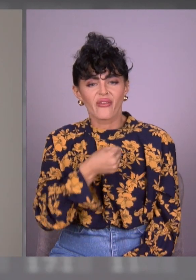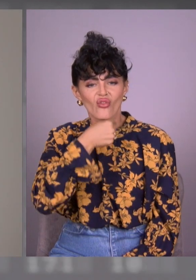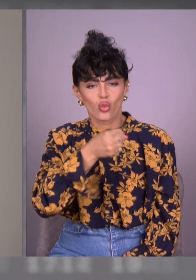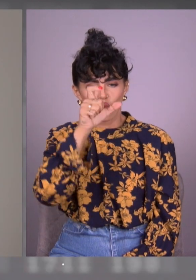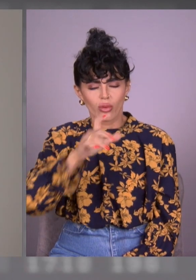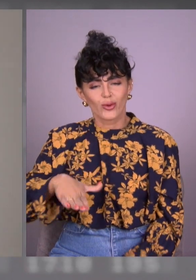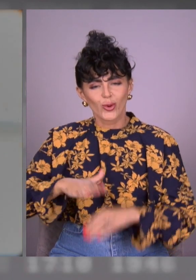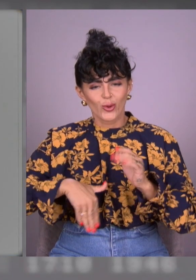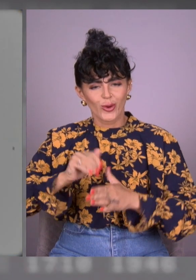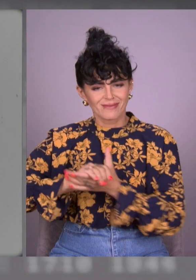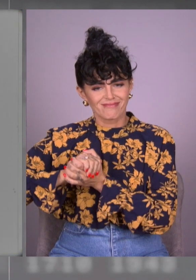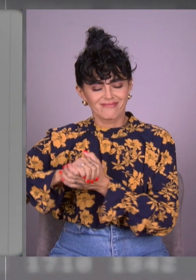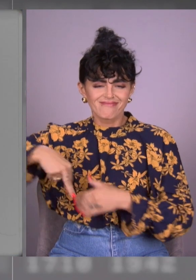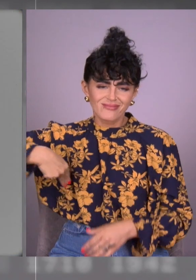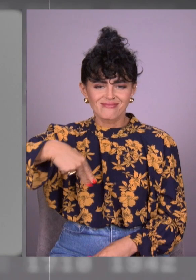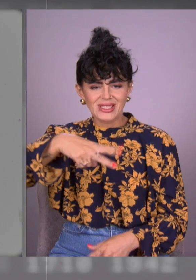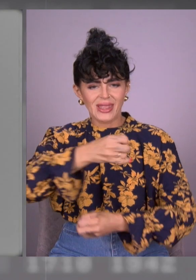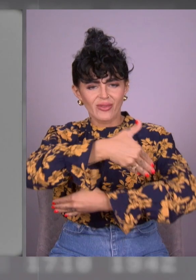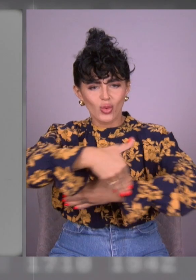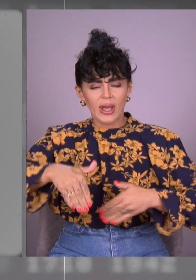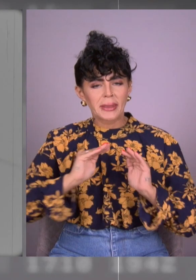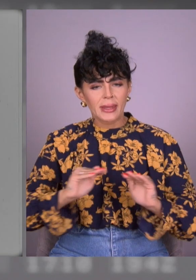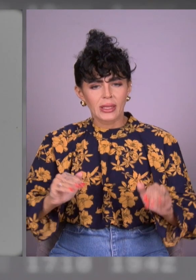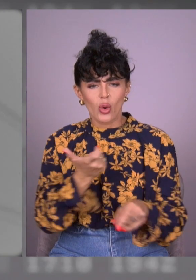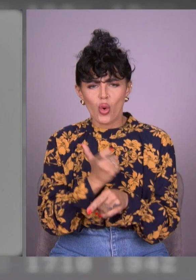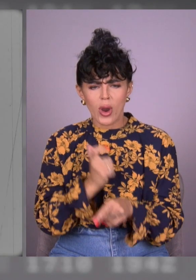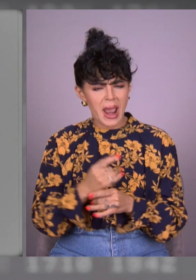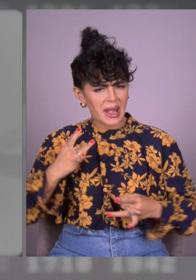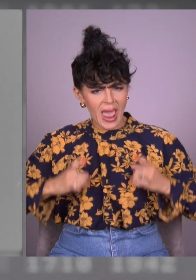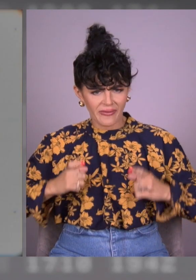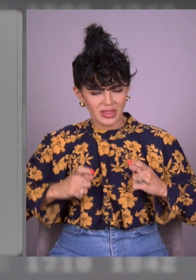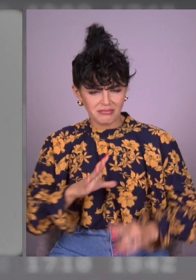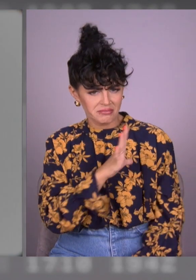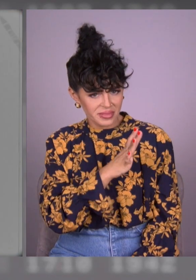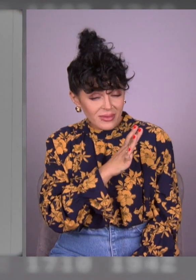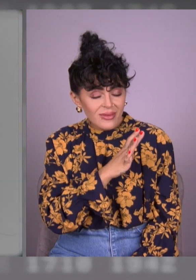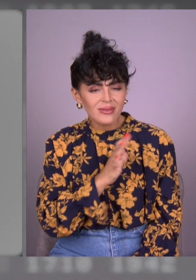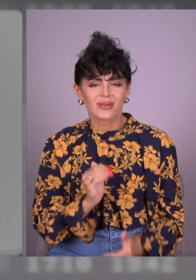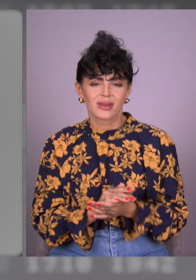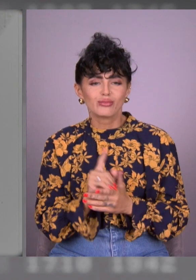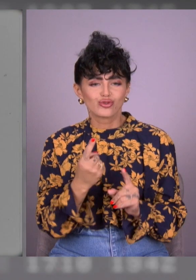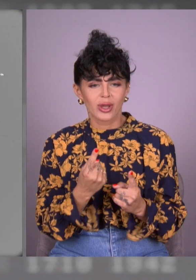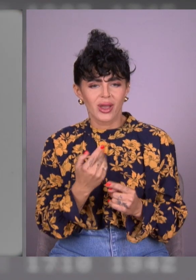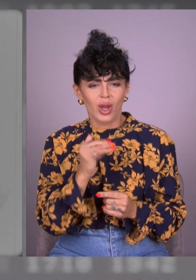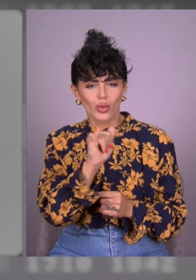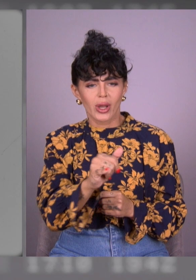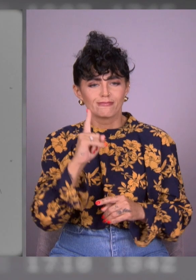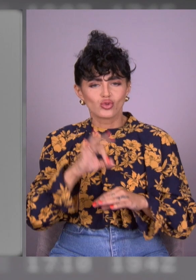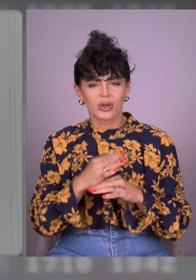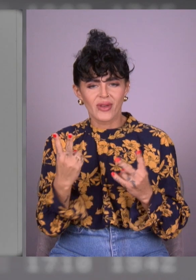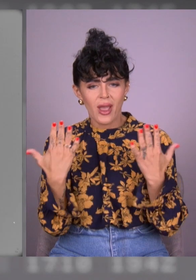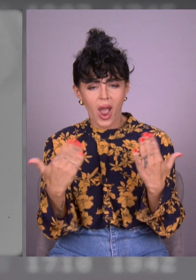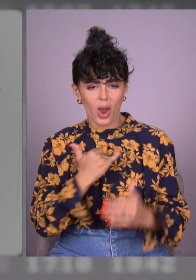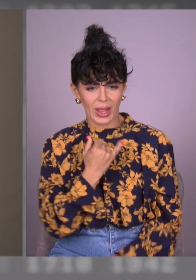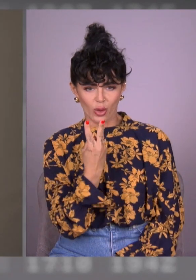ручки вулицями. Діти в цьому плані дуже ревниві, бо у чоловіка лише дві руки, а нас